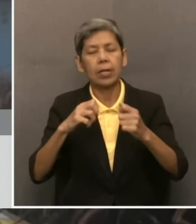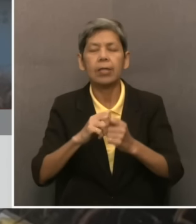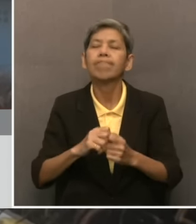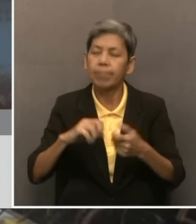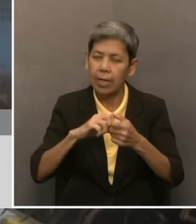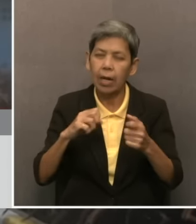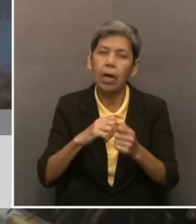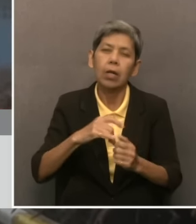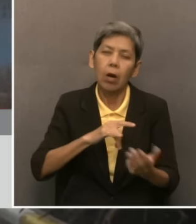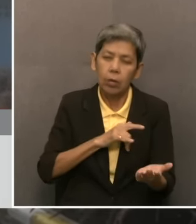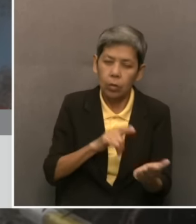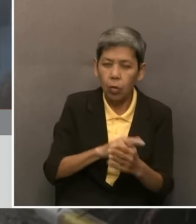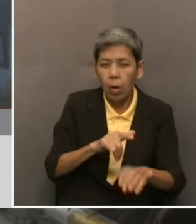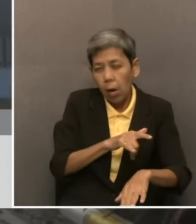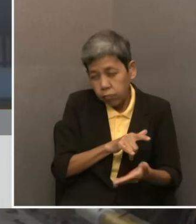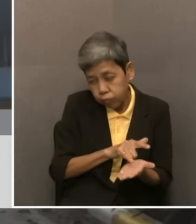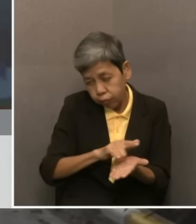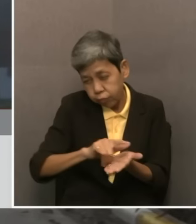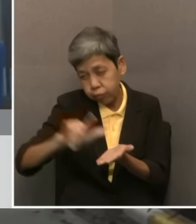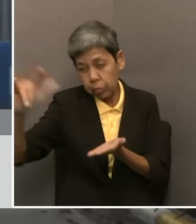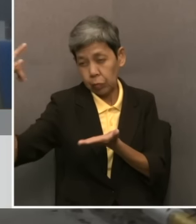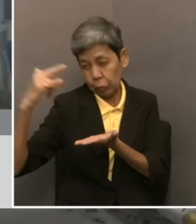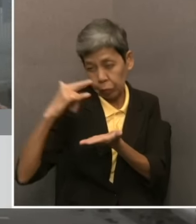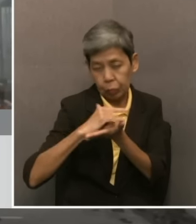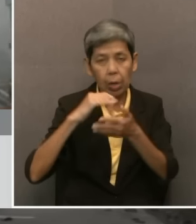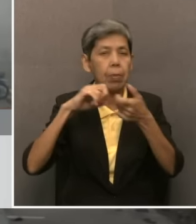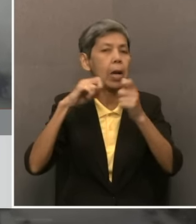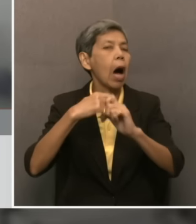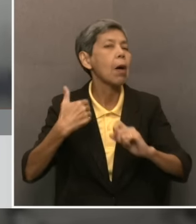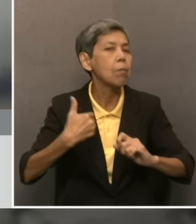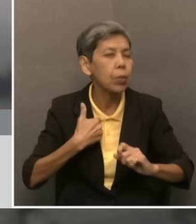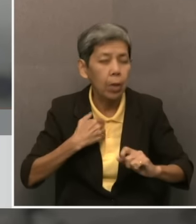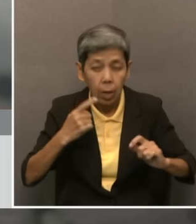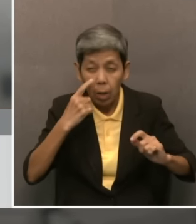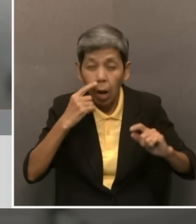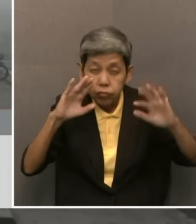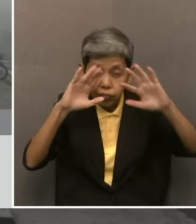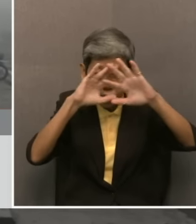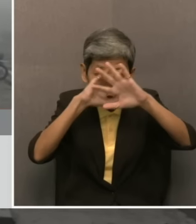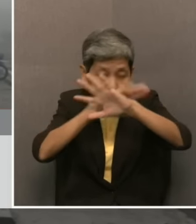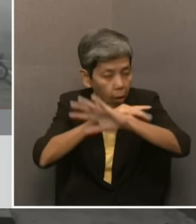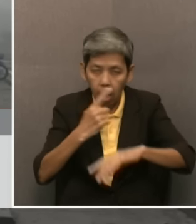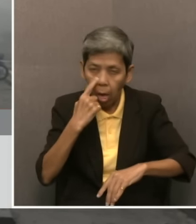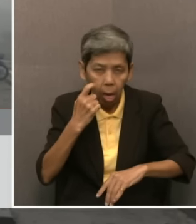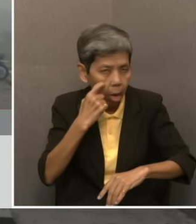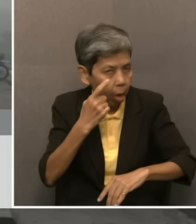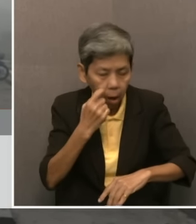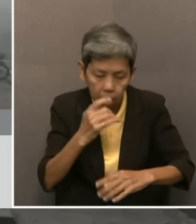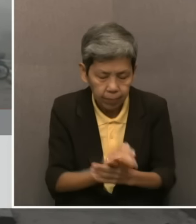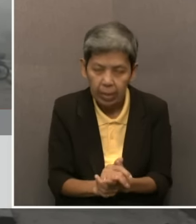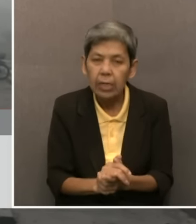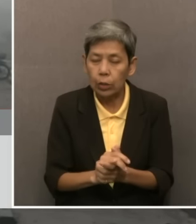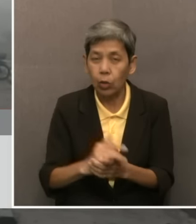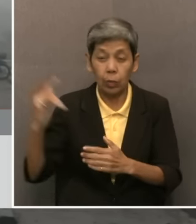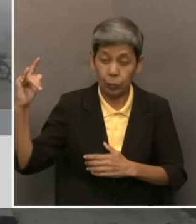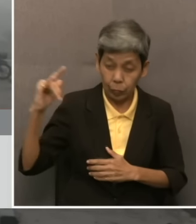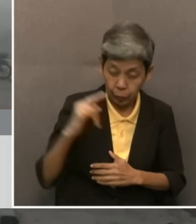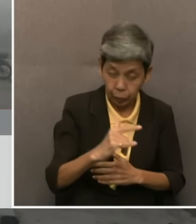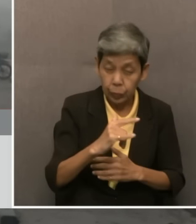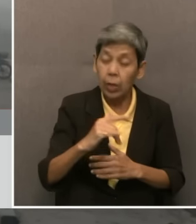ของอากาศยานที่ท่าอากาศยานแม่ฟ้าหลวงเพราะว่าทัศนวิสัยการมองเห็นสั้นนะคะทำให้เที่ยวบินจากท่า